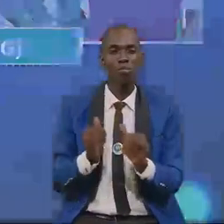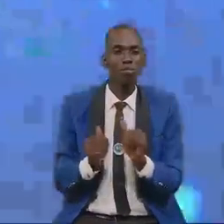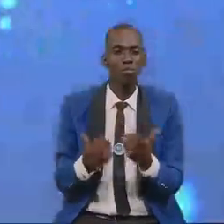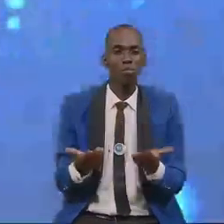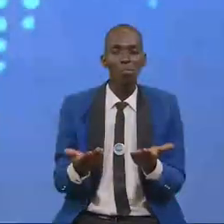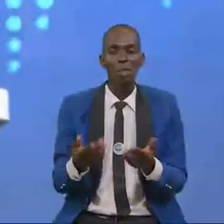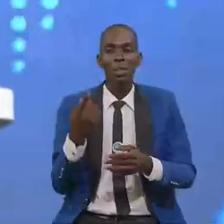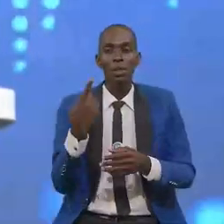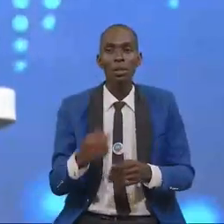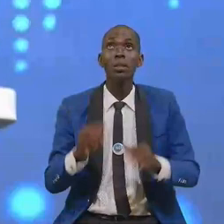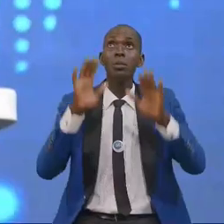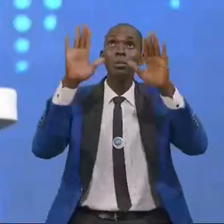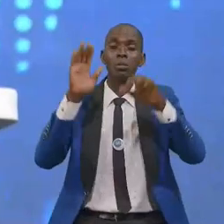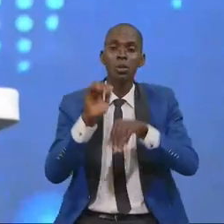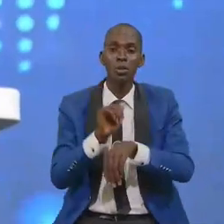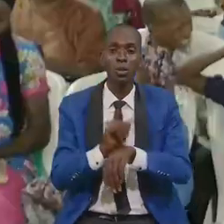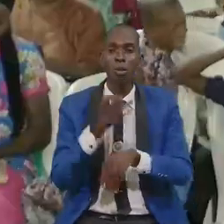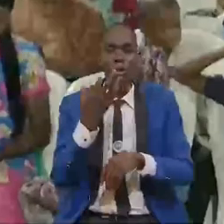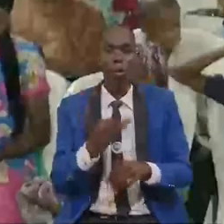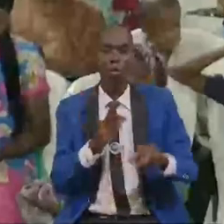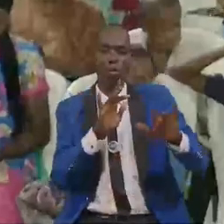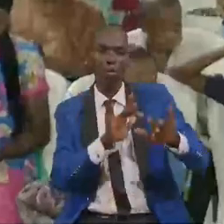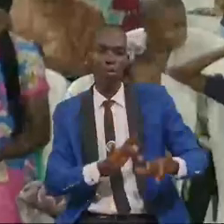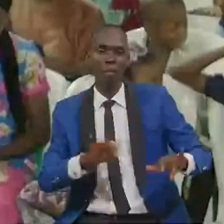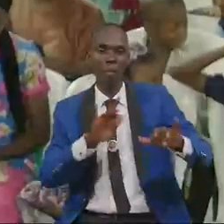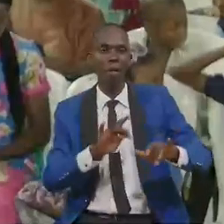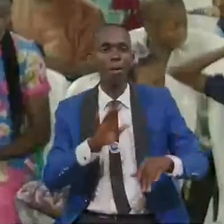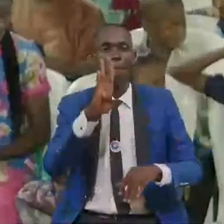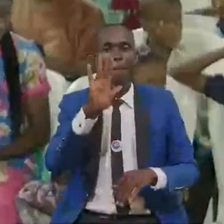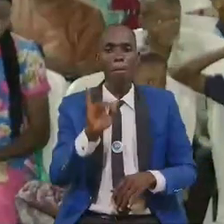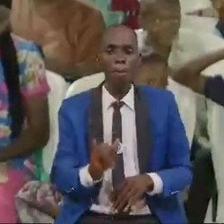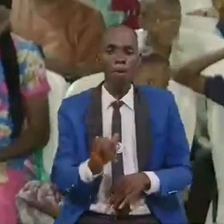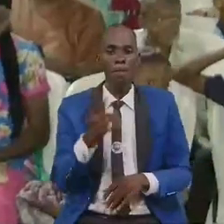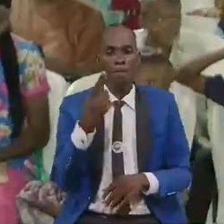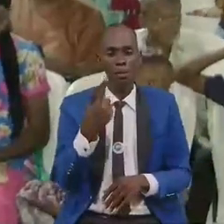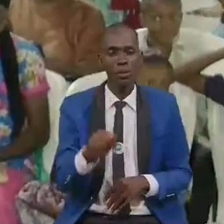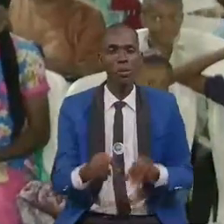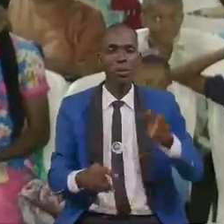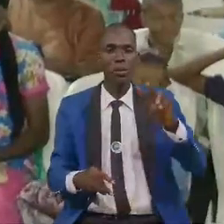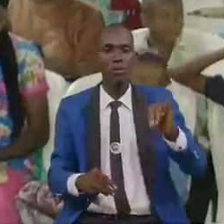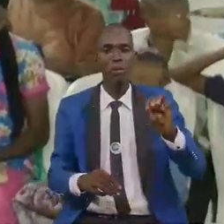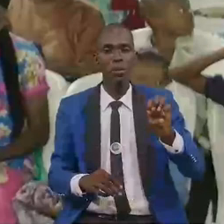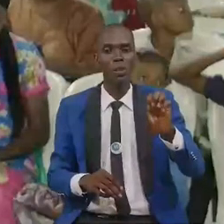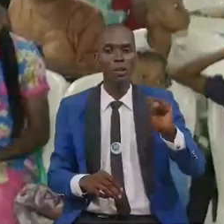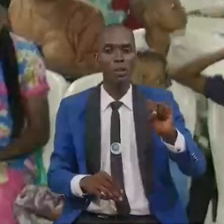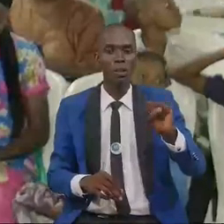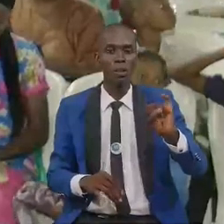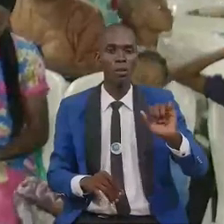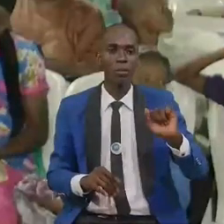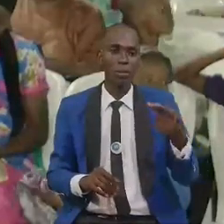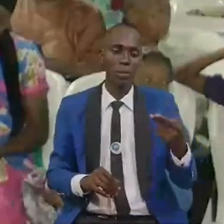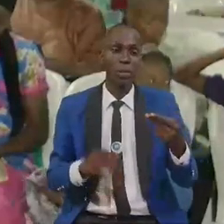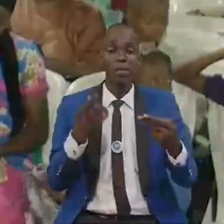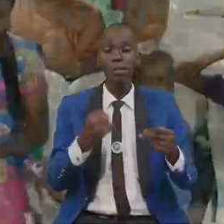les miracles de miséricorde du par le Messie les